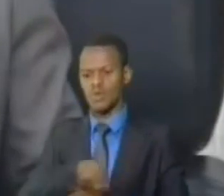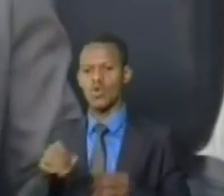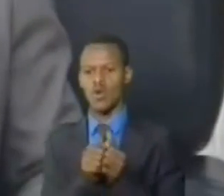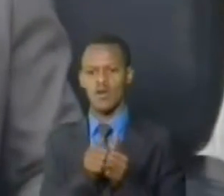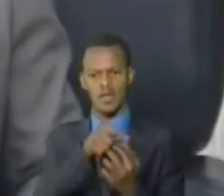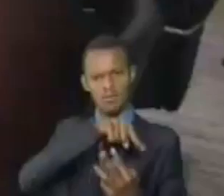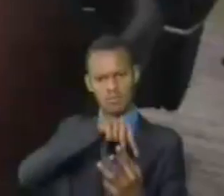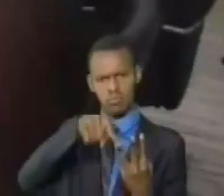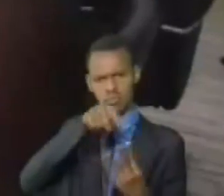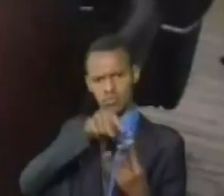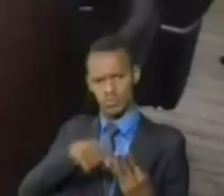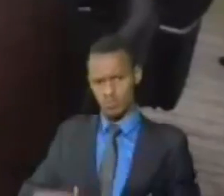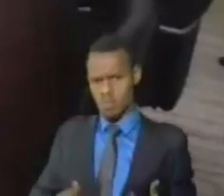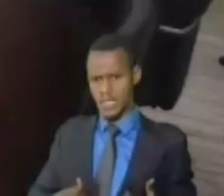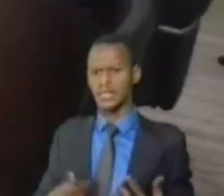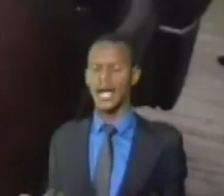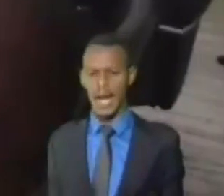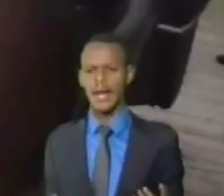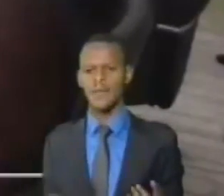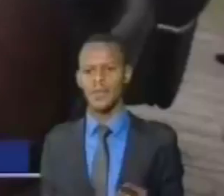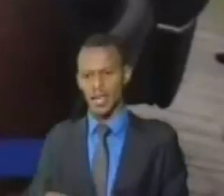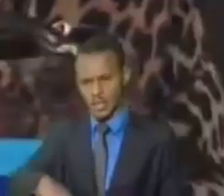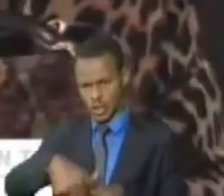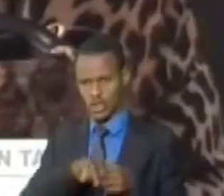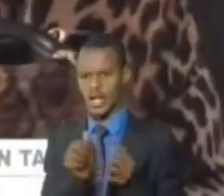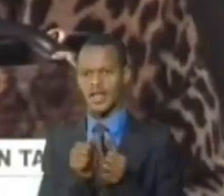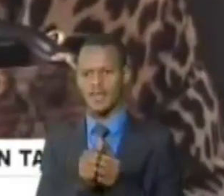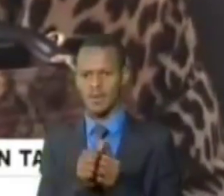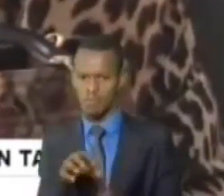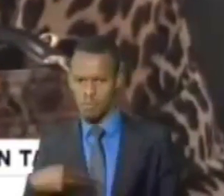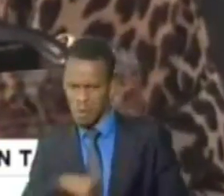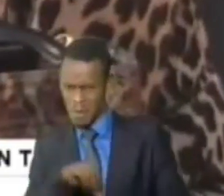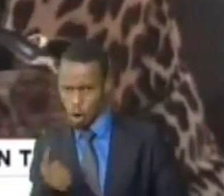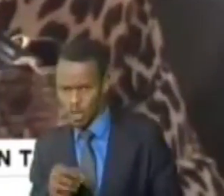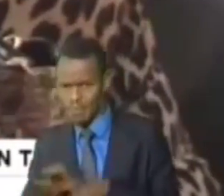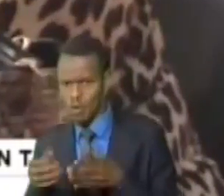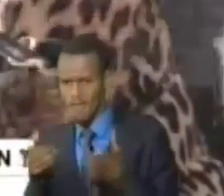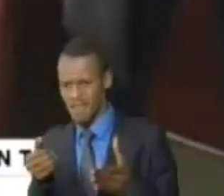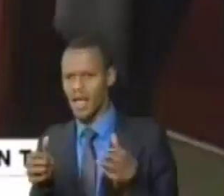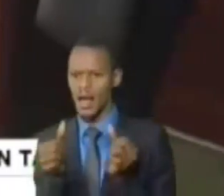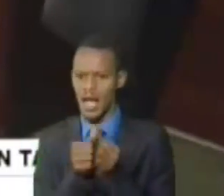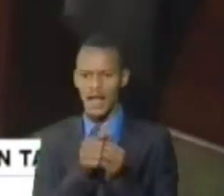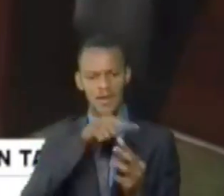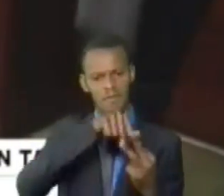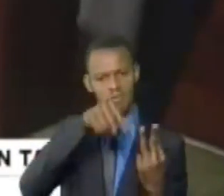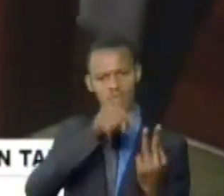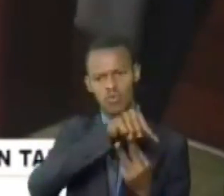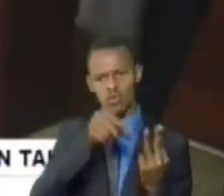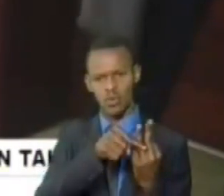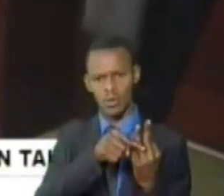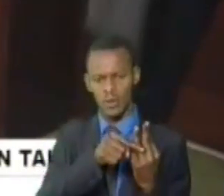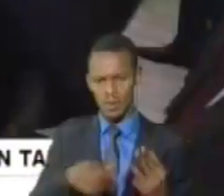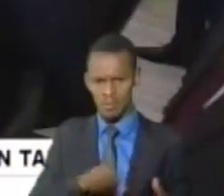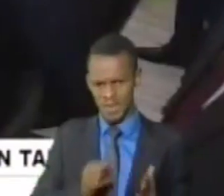s'est déroulée en présence des membres du bureau sortant et des déshonorables sénateurs les moins âgés, de Monsieur le